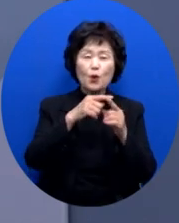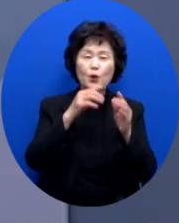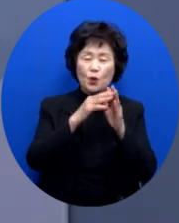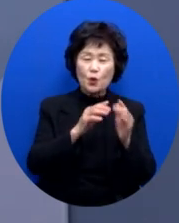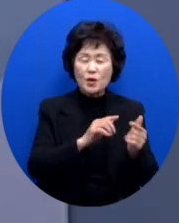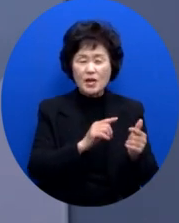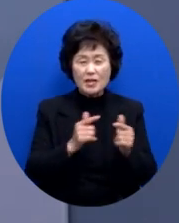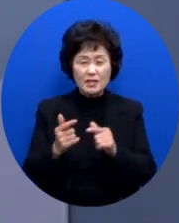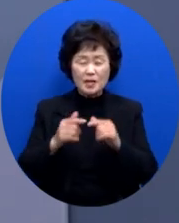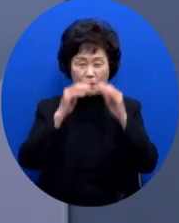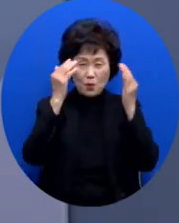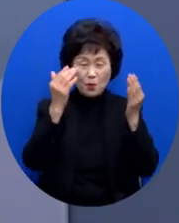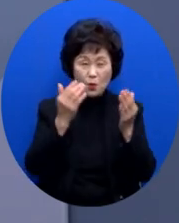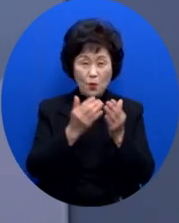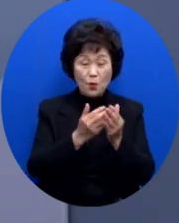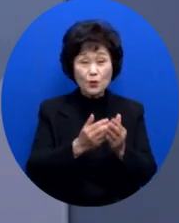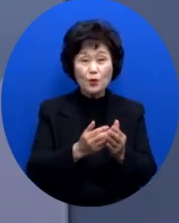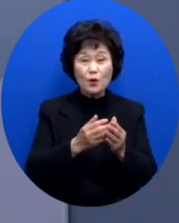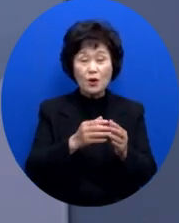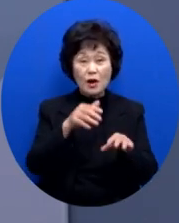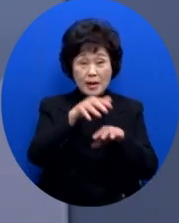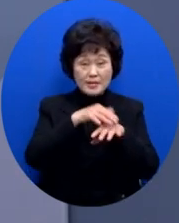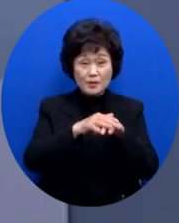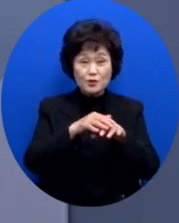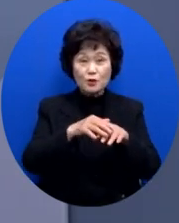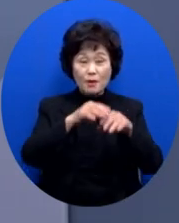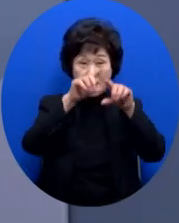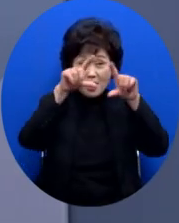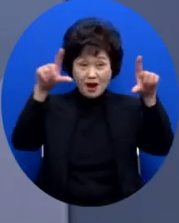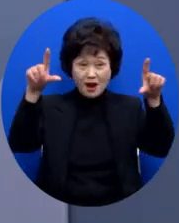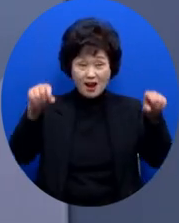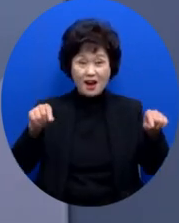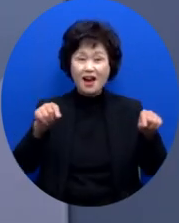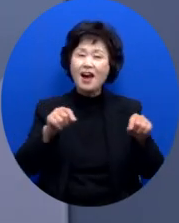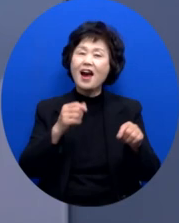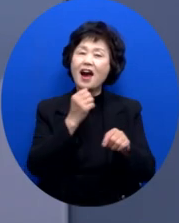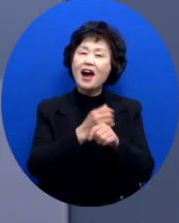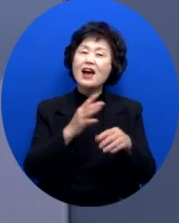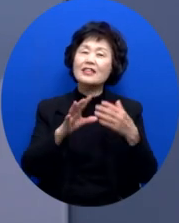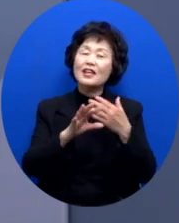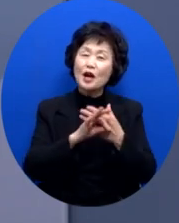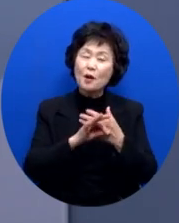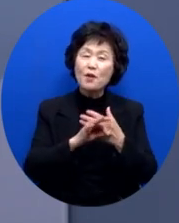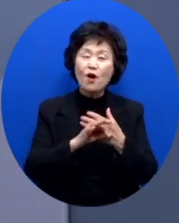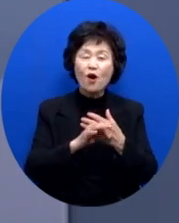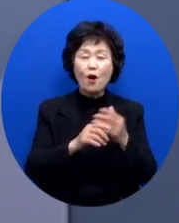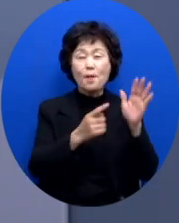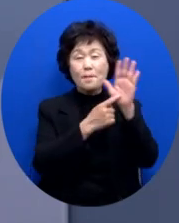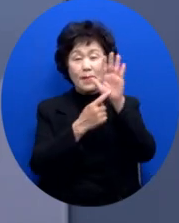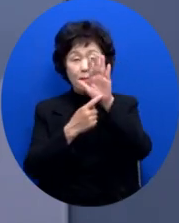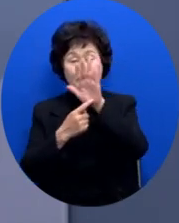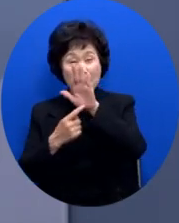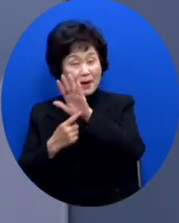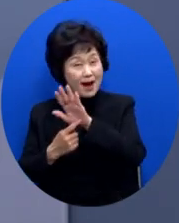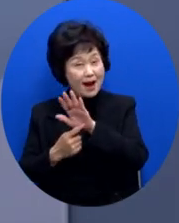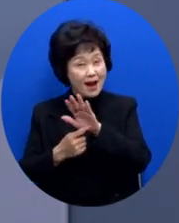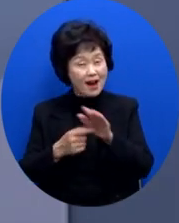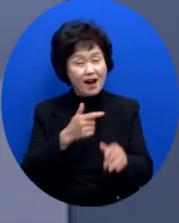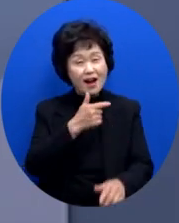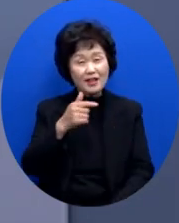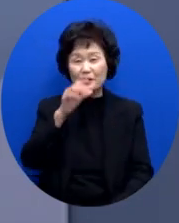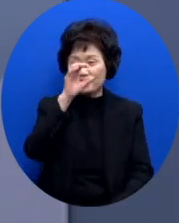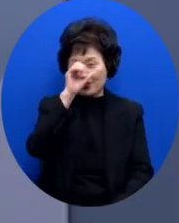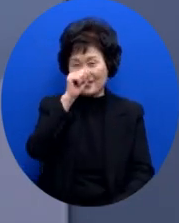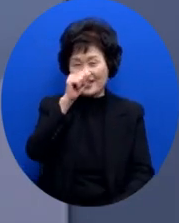전국에 부활의 기쁜 소식을 다 알릴 수 있으니까, 이 부활의 배너가 전국에 다 이렇게 펄럭이면 얼마나